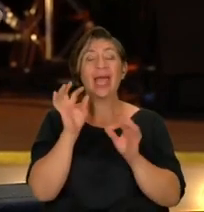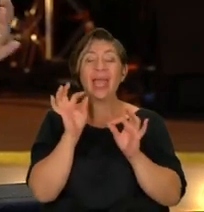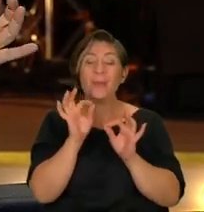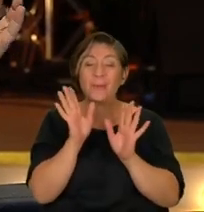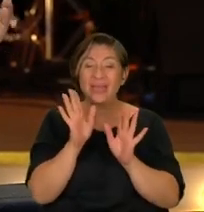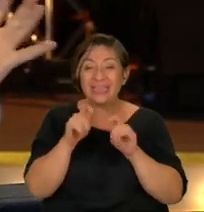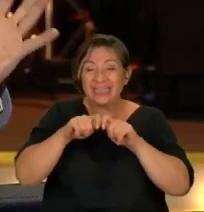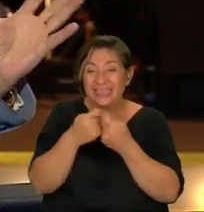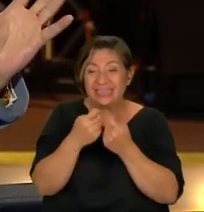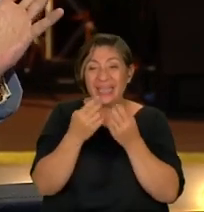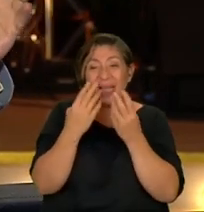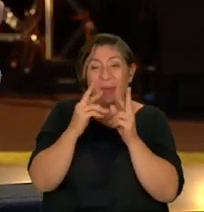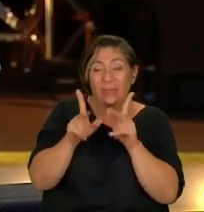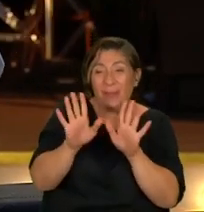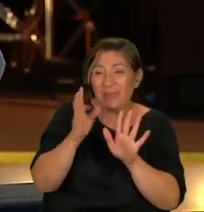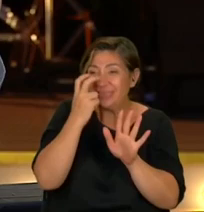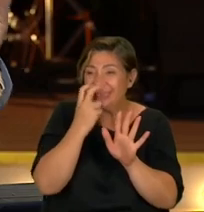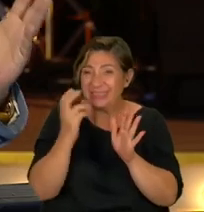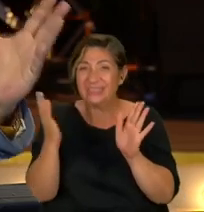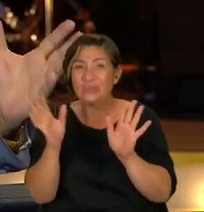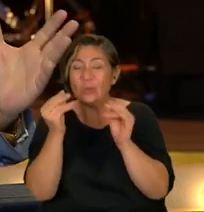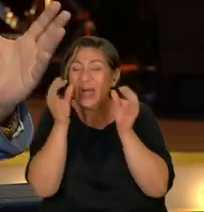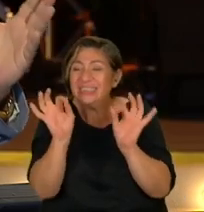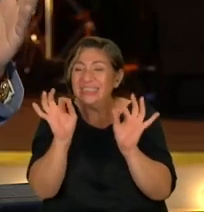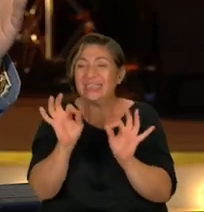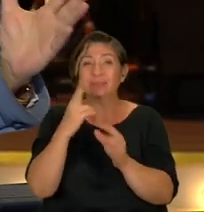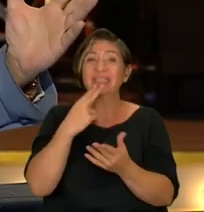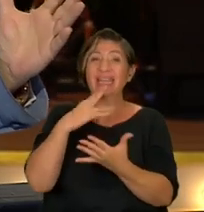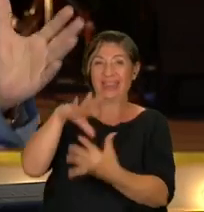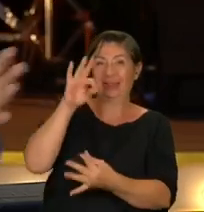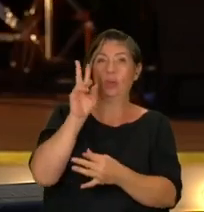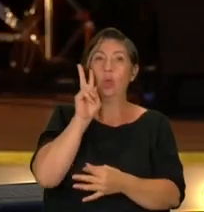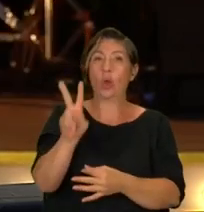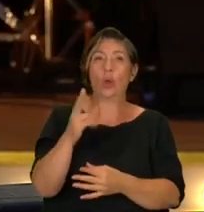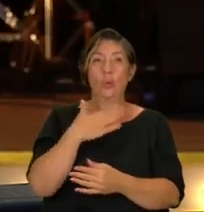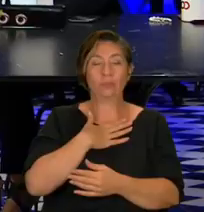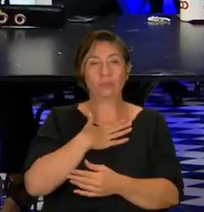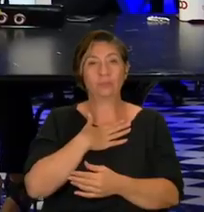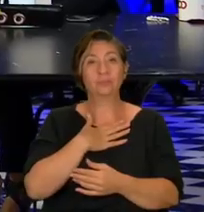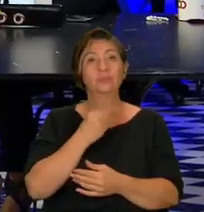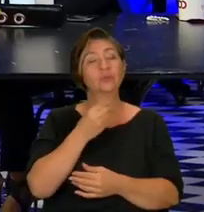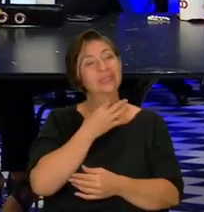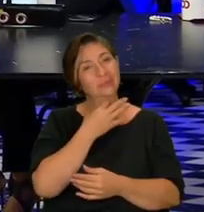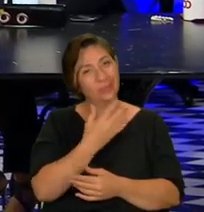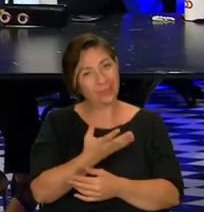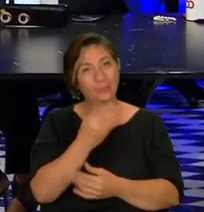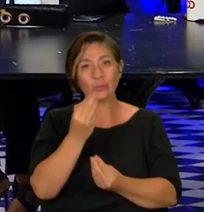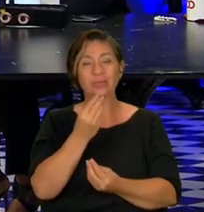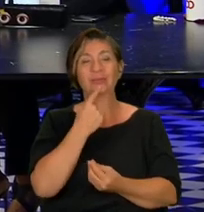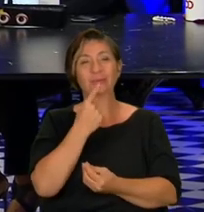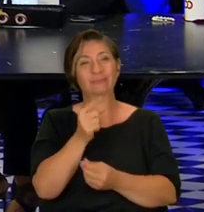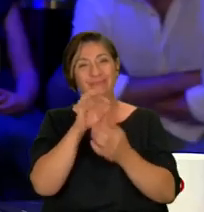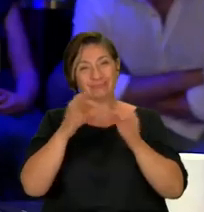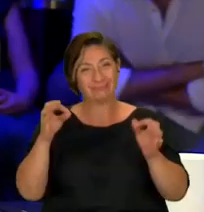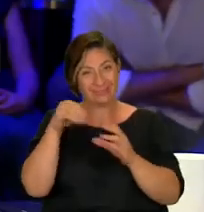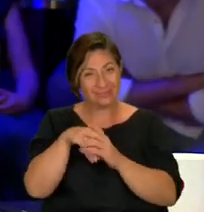böyle aman hemen kırılıp dökülebilecek çok hassas bir kadın olarak, güzel yani, bir kadın olarak. Çok teşekkür ederim bu güzel